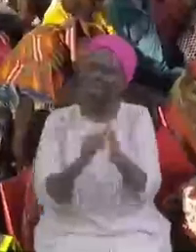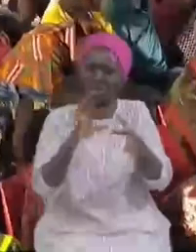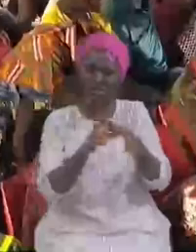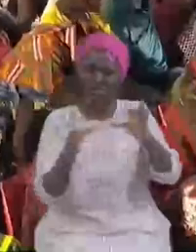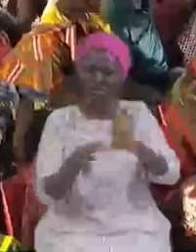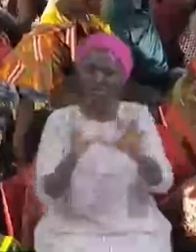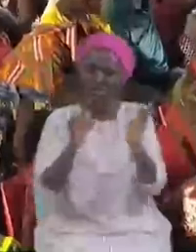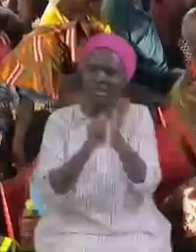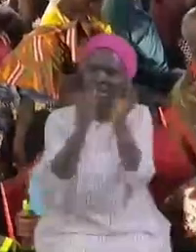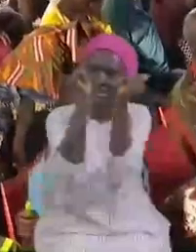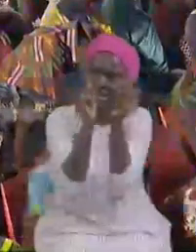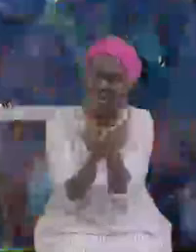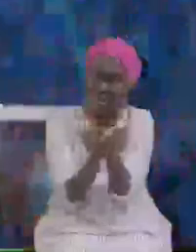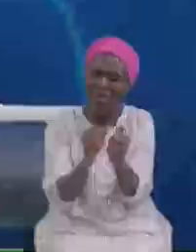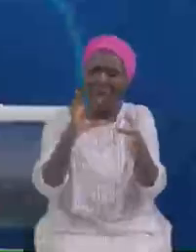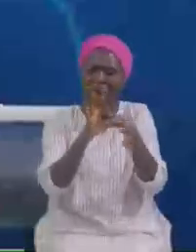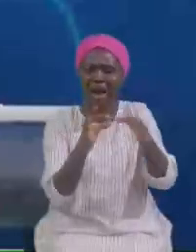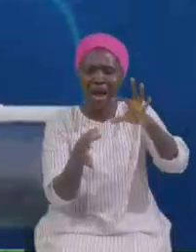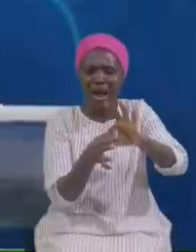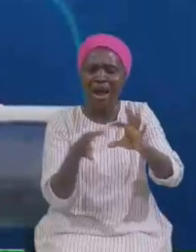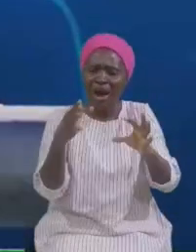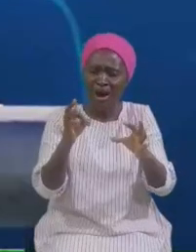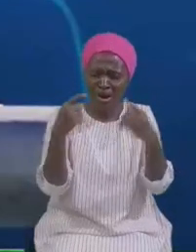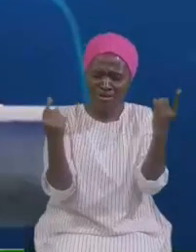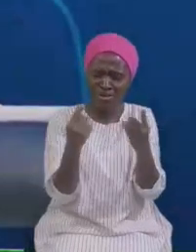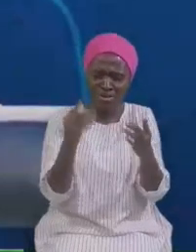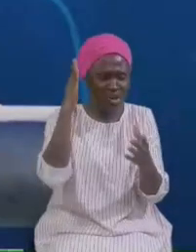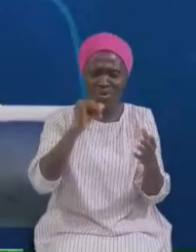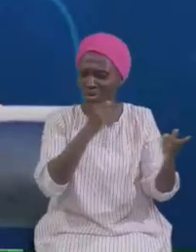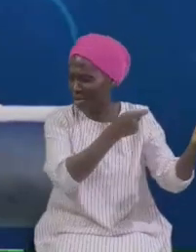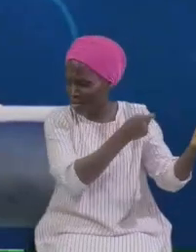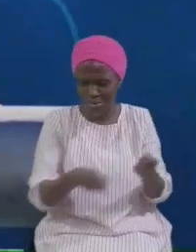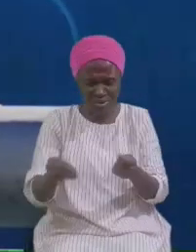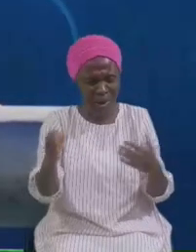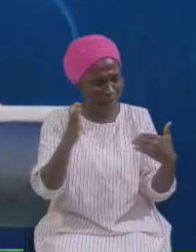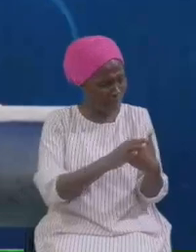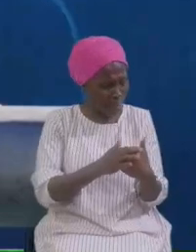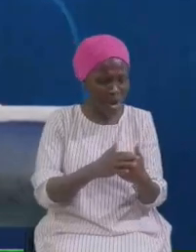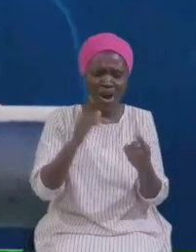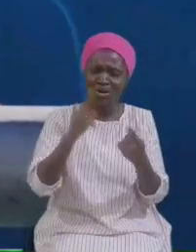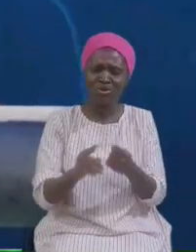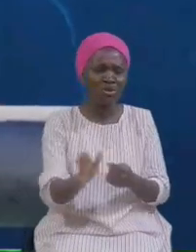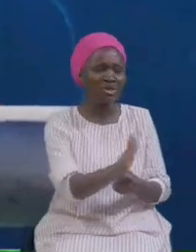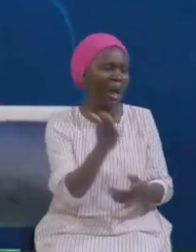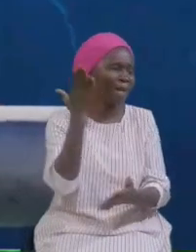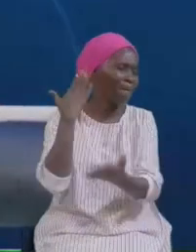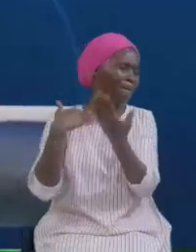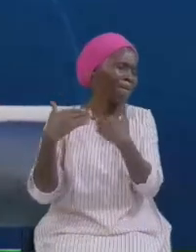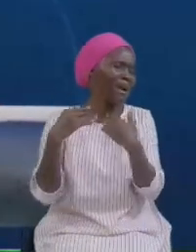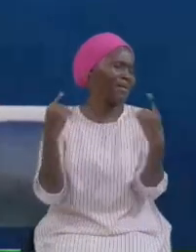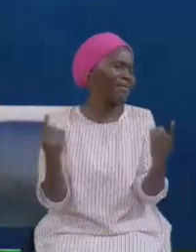ces liens et ces chaînes du péché ne les retiennent plus, les ramènent plus dans leur vie